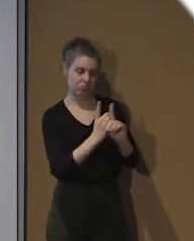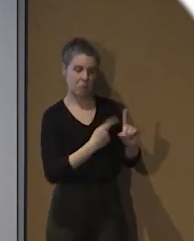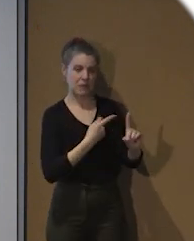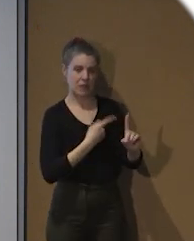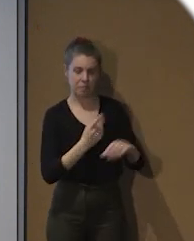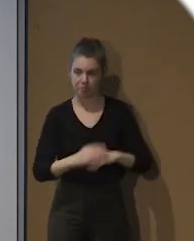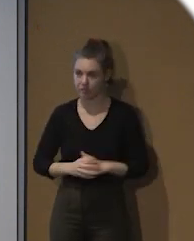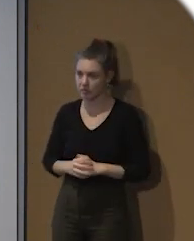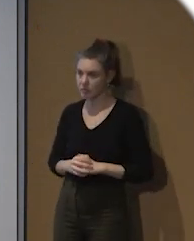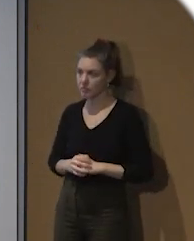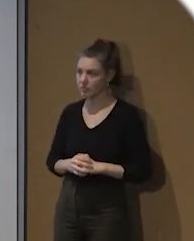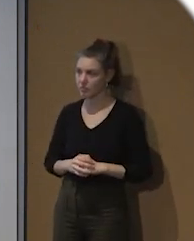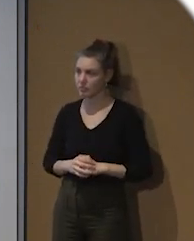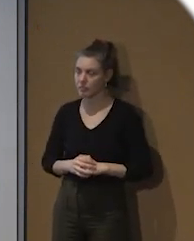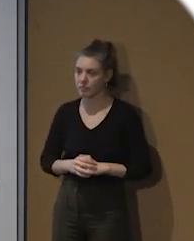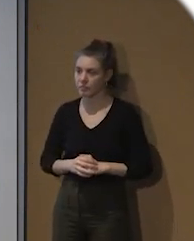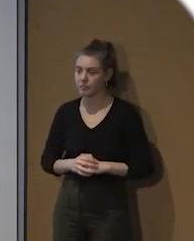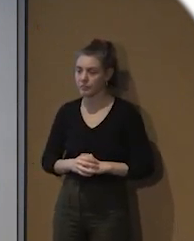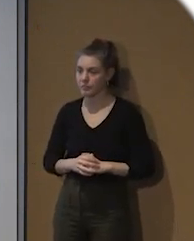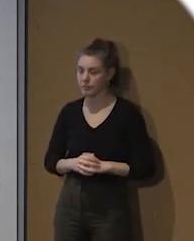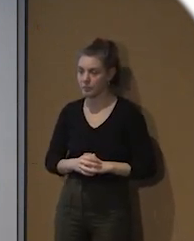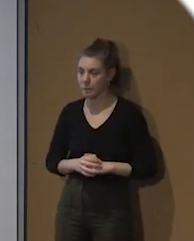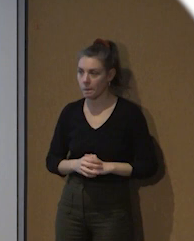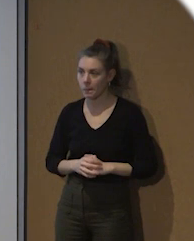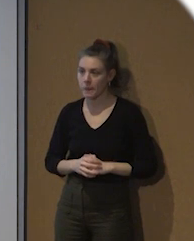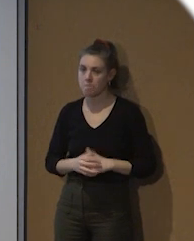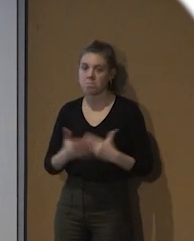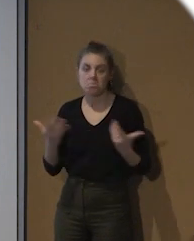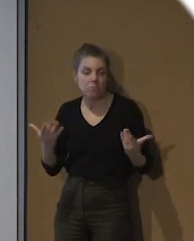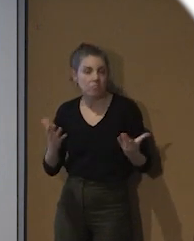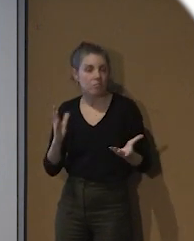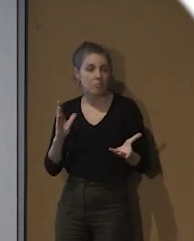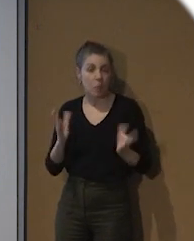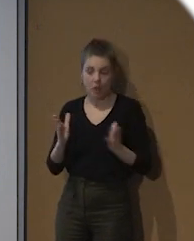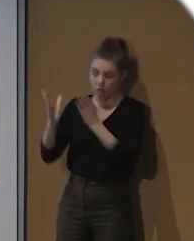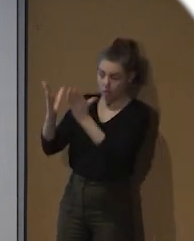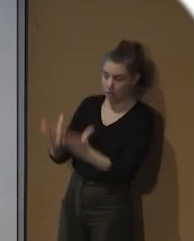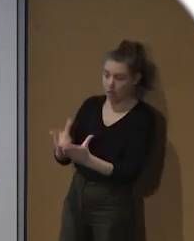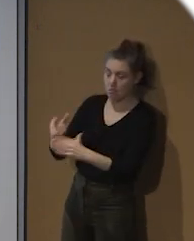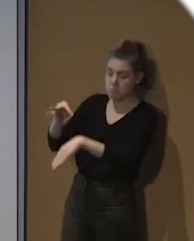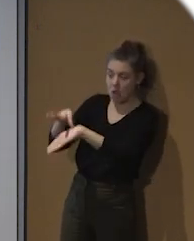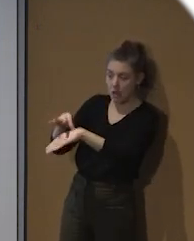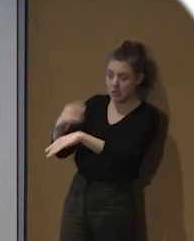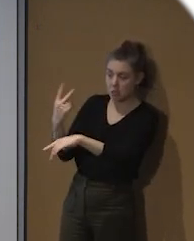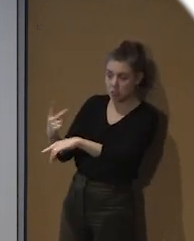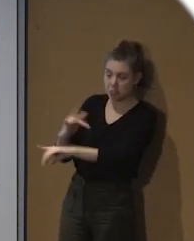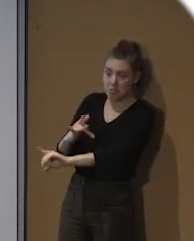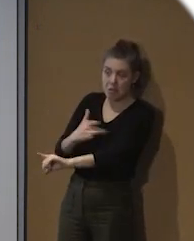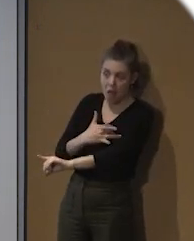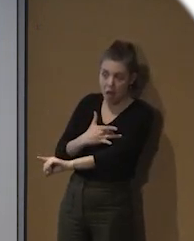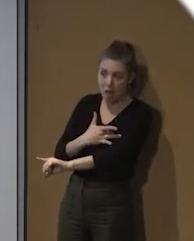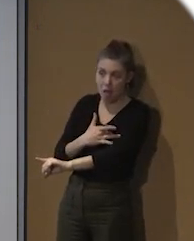facteurs favorisants ont été dépistés également, parce que la maladie coronaire, excusez-moi, c'est que je n'ai pas précisé, c'est